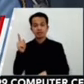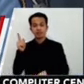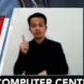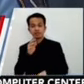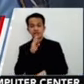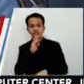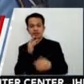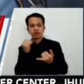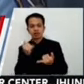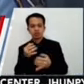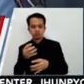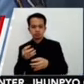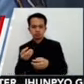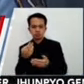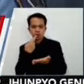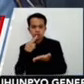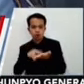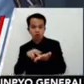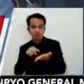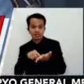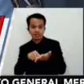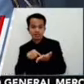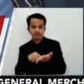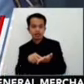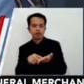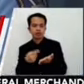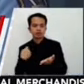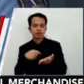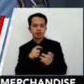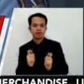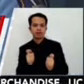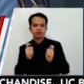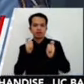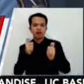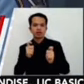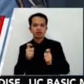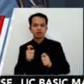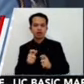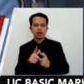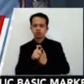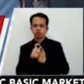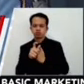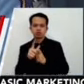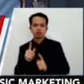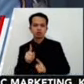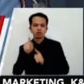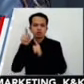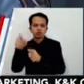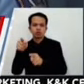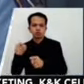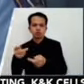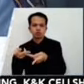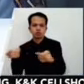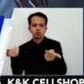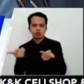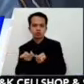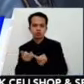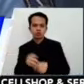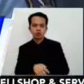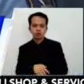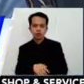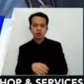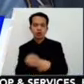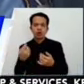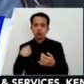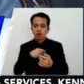namin immediately ah Tumakbo po kami kaagad doon sa lugar so nag-cool kami doon sa security